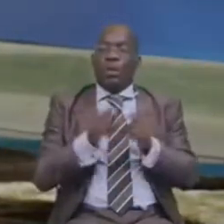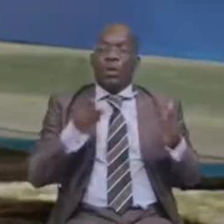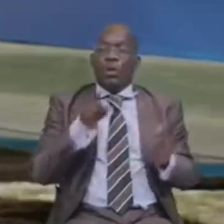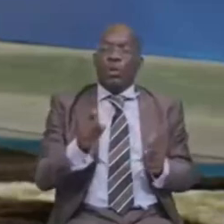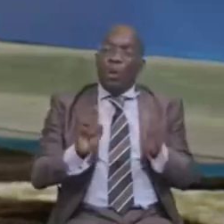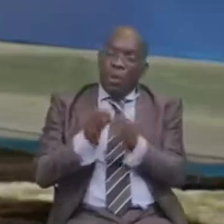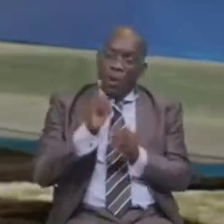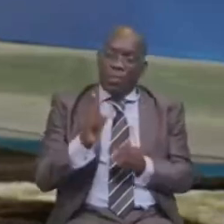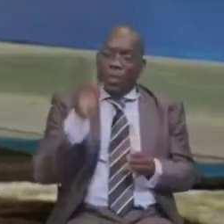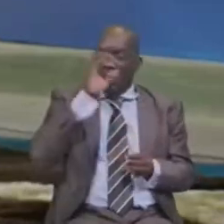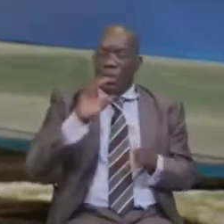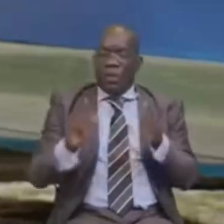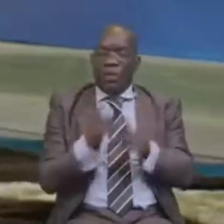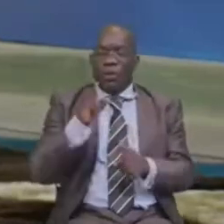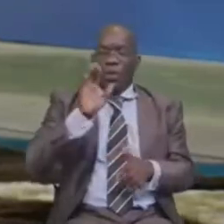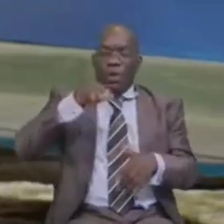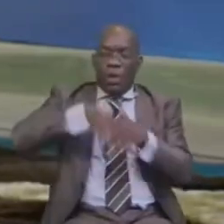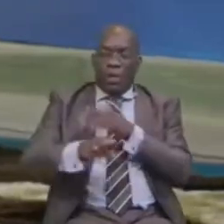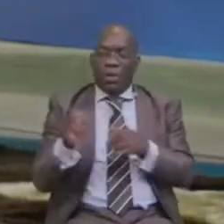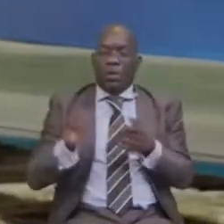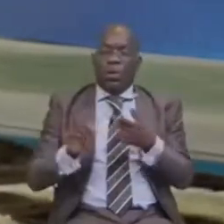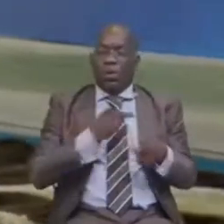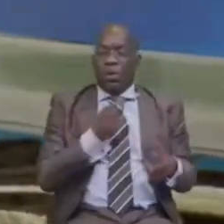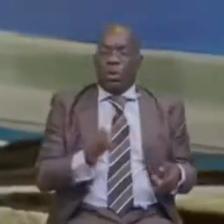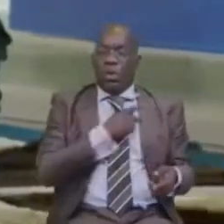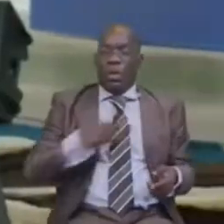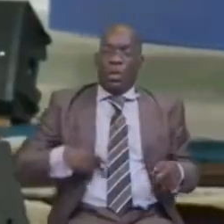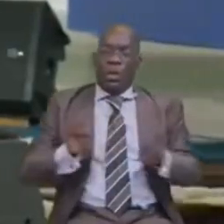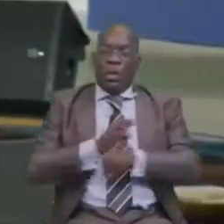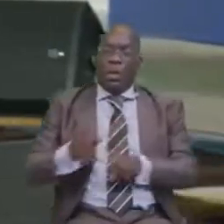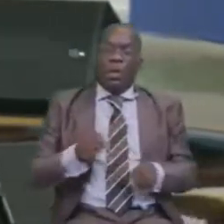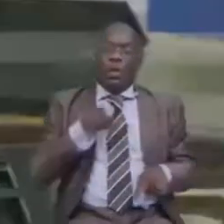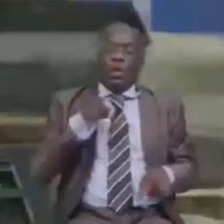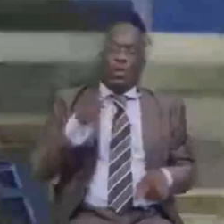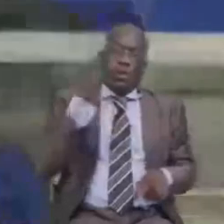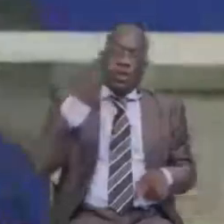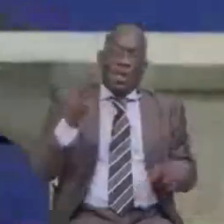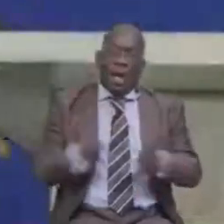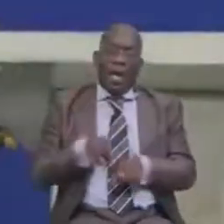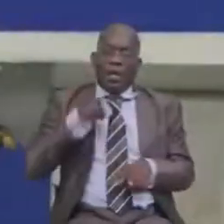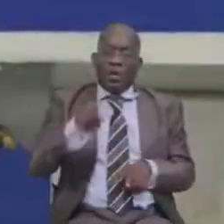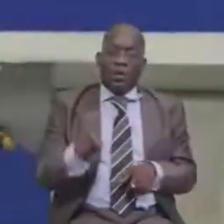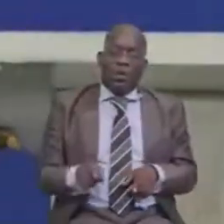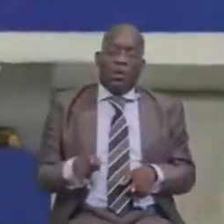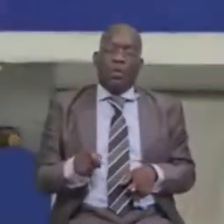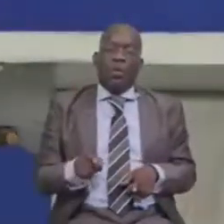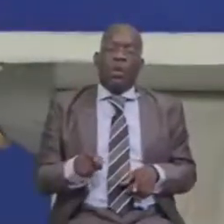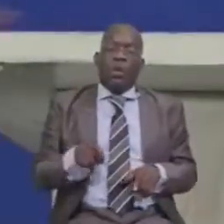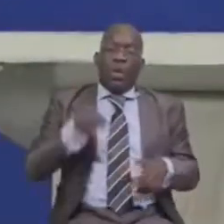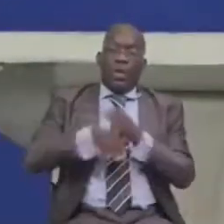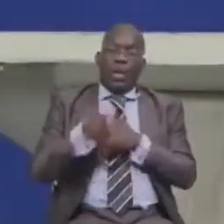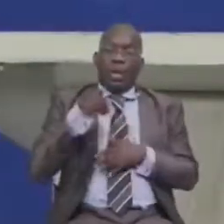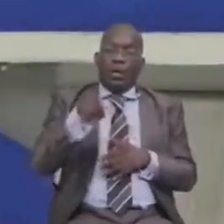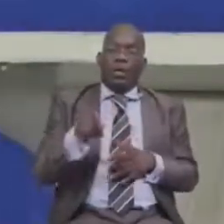le royaume. Deuxièmement, vous cherchez, comme vous entrez, votre enrôlement dans